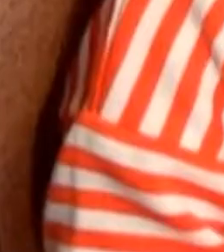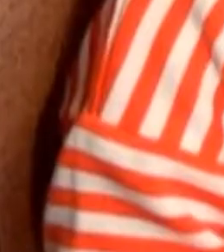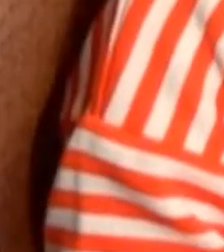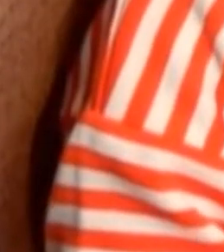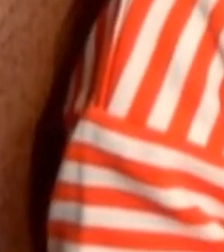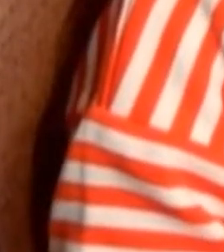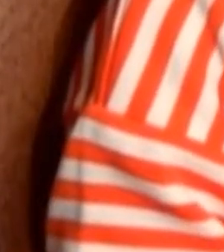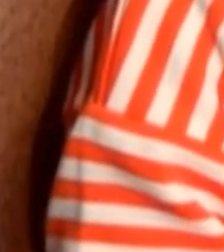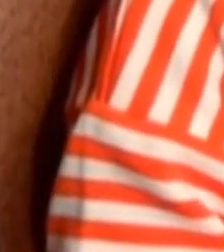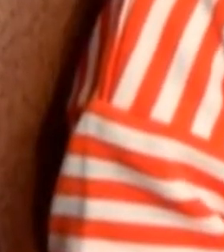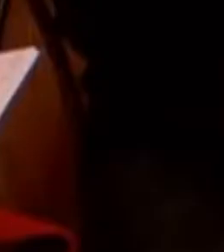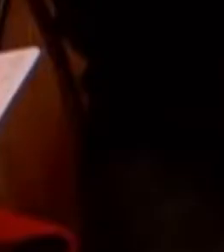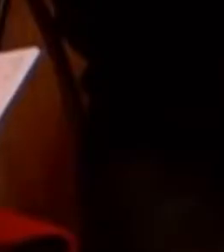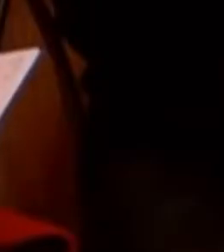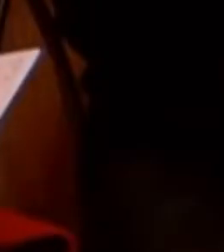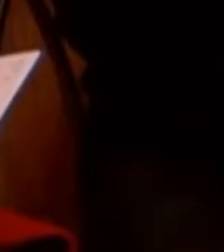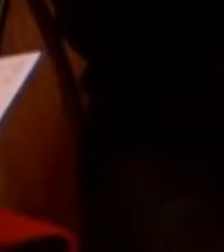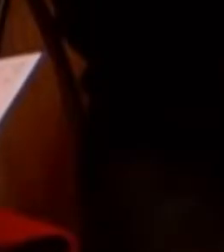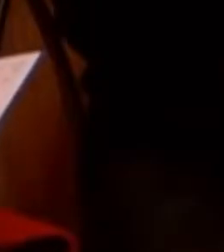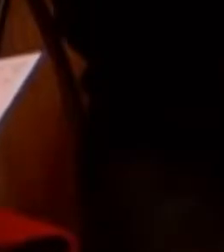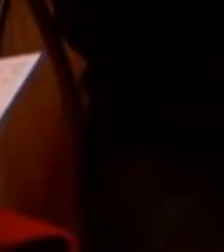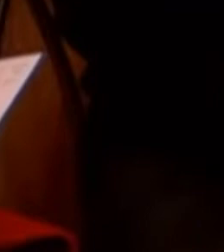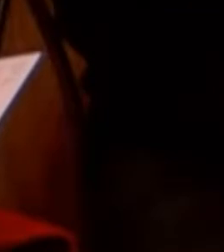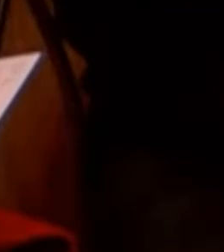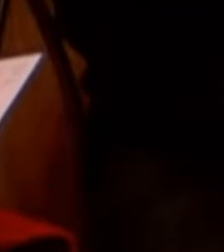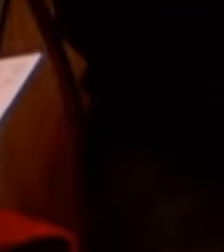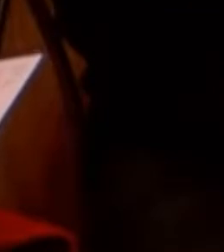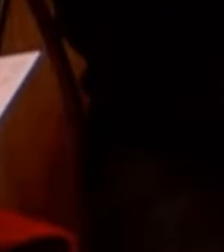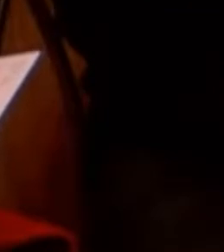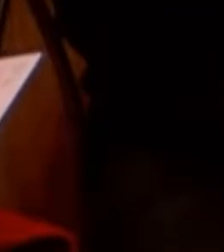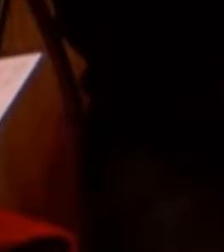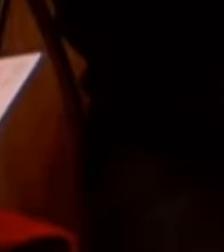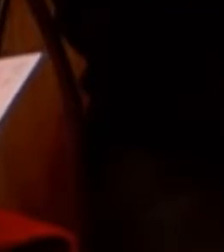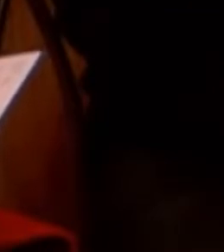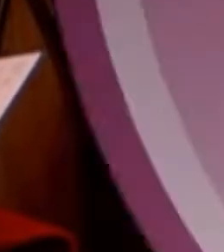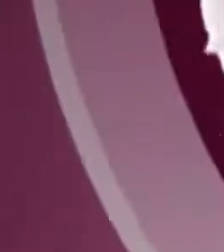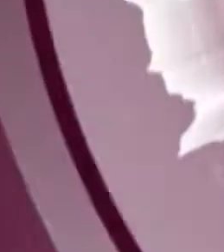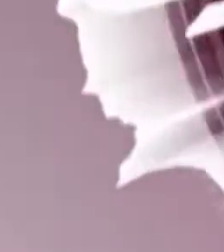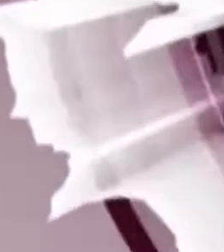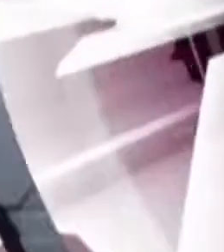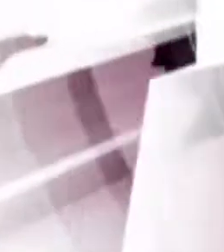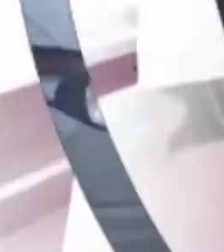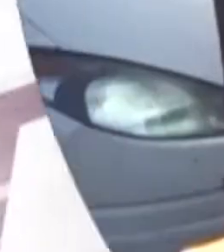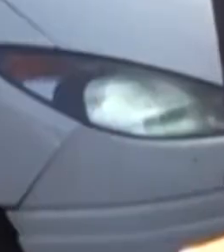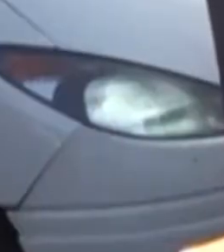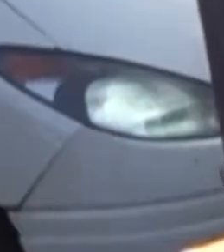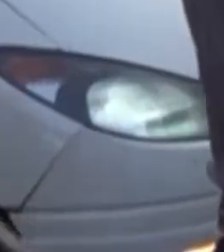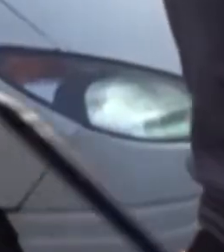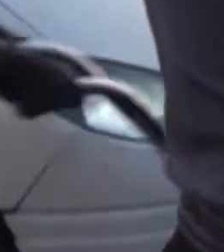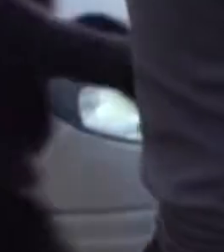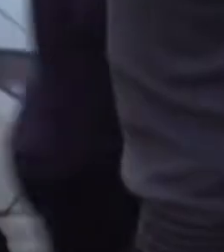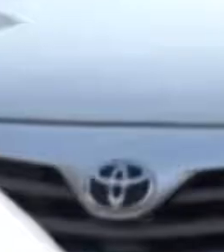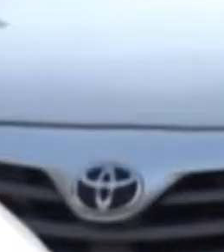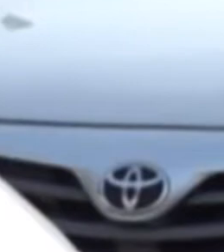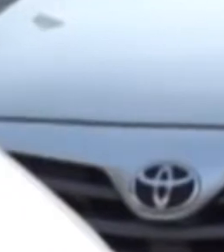не сдвинулось с мертвой точки? Сначала изнасиловали у реки, потом отвезли в какой-то дом. Житель Алматы